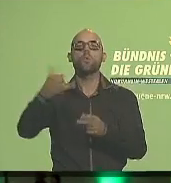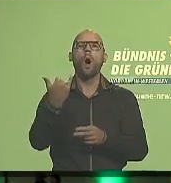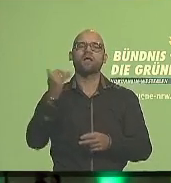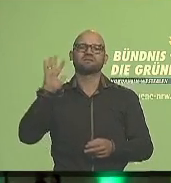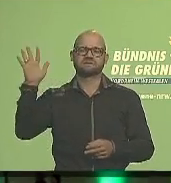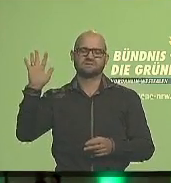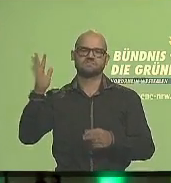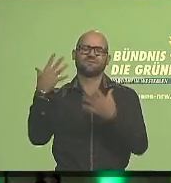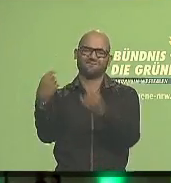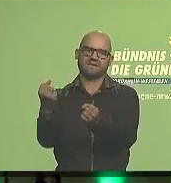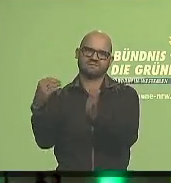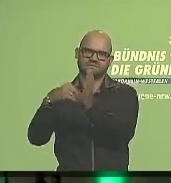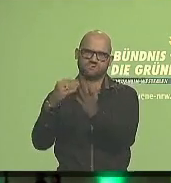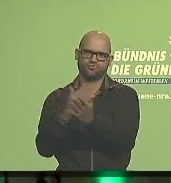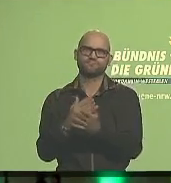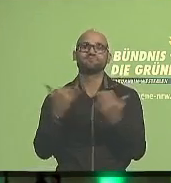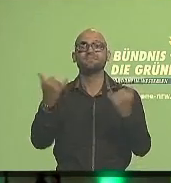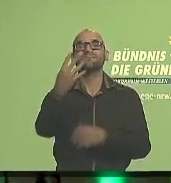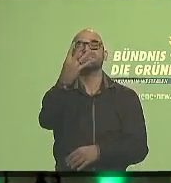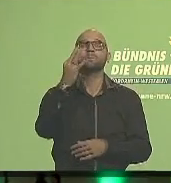Minuten.